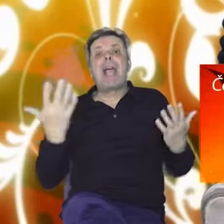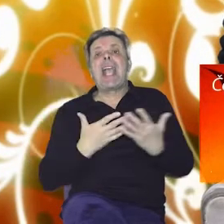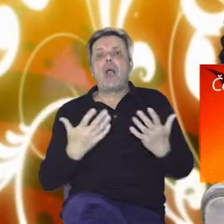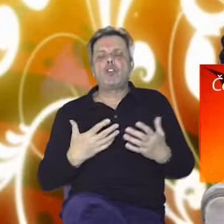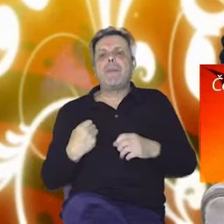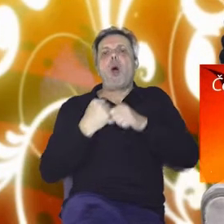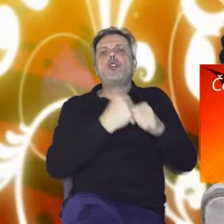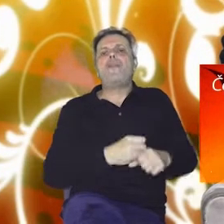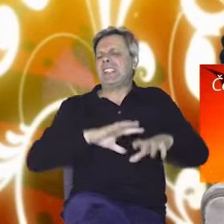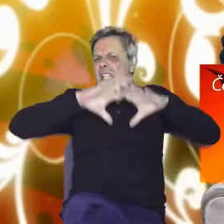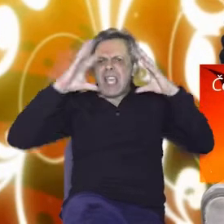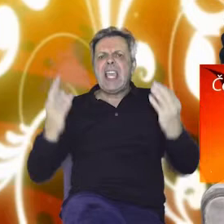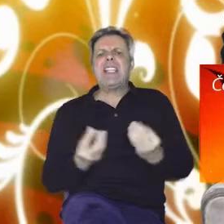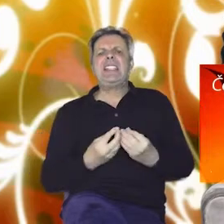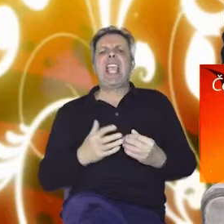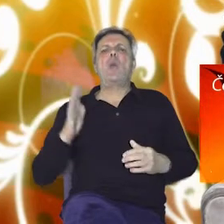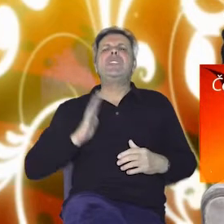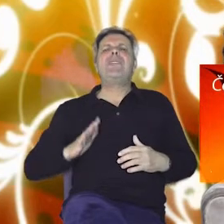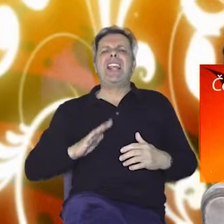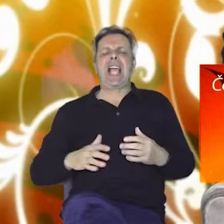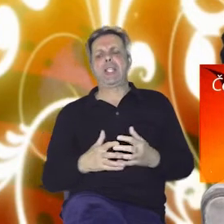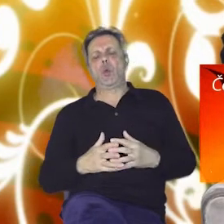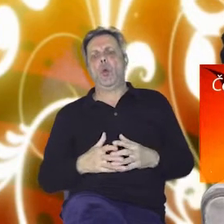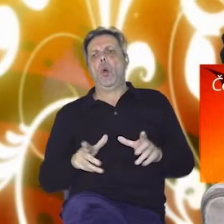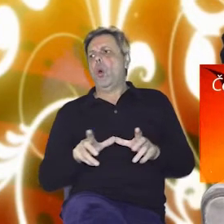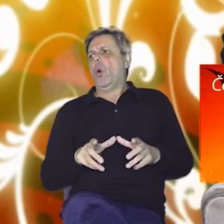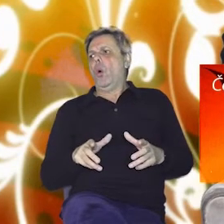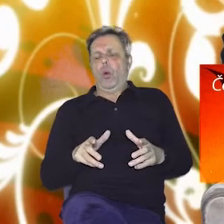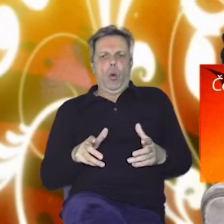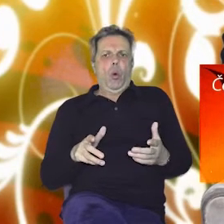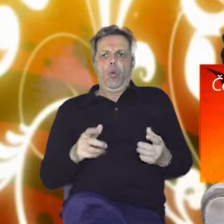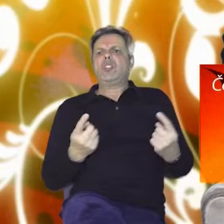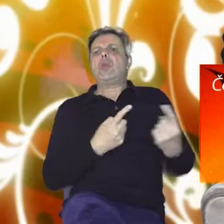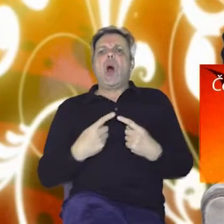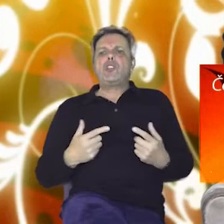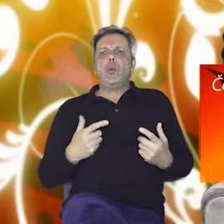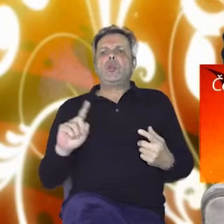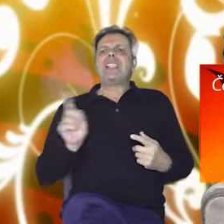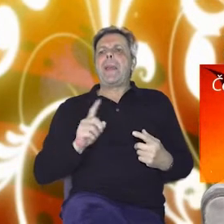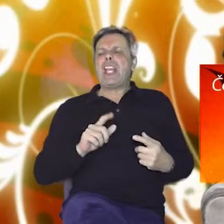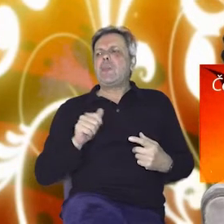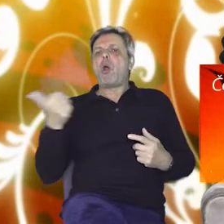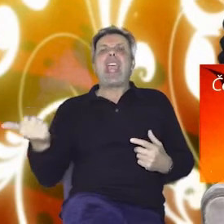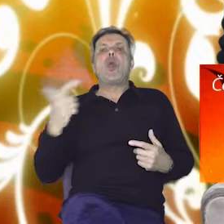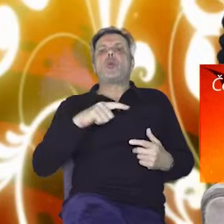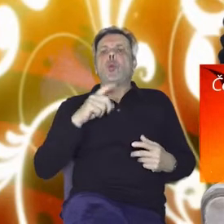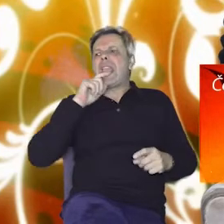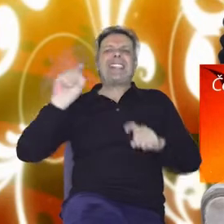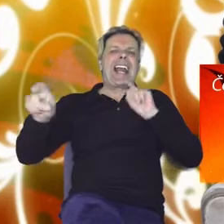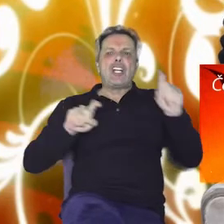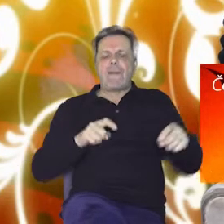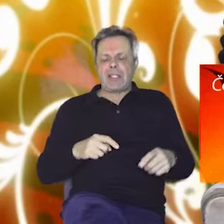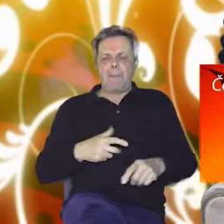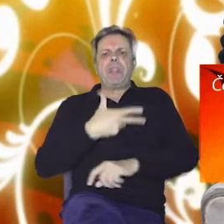dovesti cijelu civilizaciju u varijantu da se nećemo jedni od drugih zaražavati. Procijepljenost